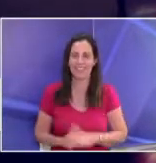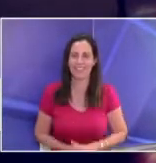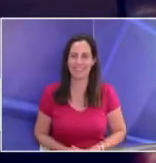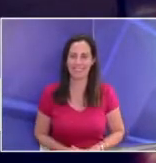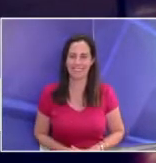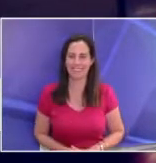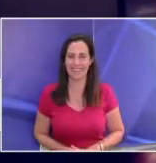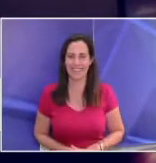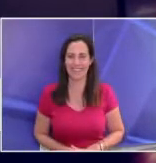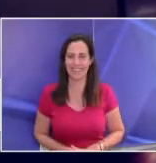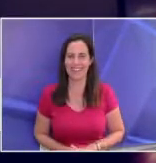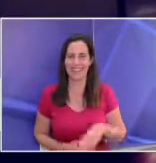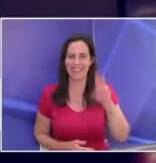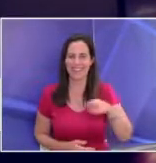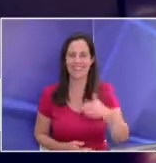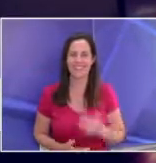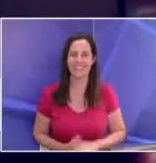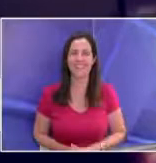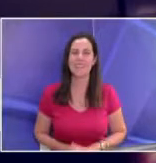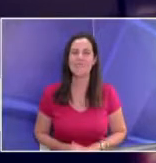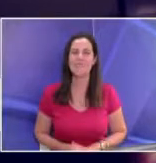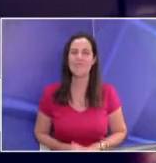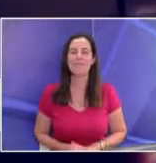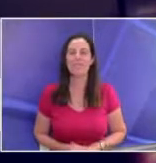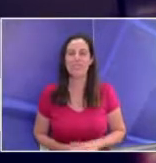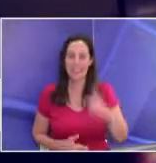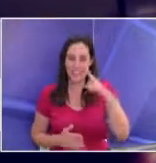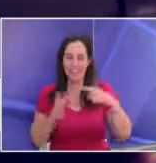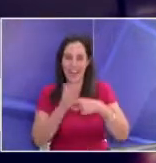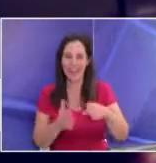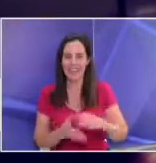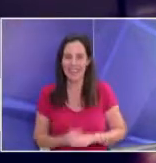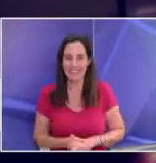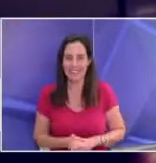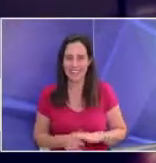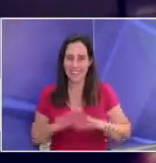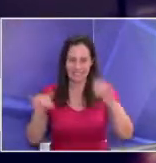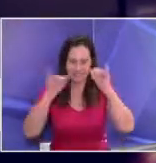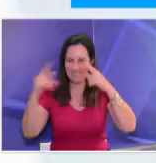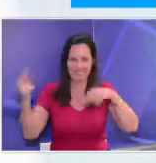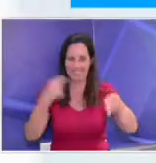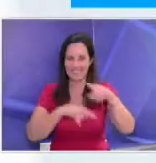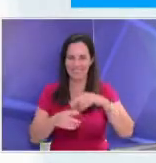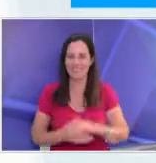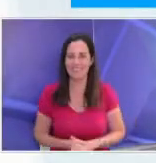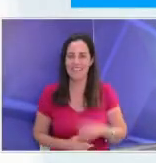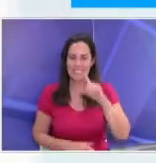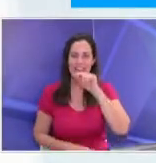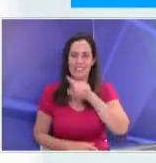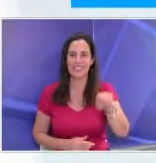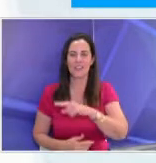זה לא יש לנו ציוץ, ציוץ. תראה לי את הציוץ. למה? אלה אמבוסיה, חבר'ה. תראה לי את